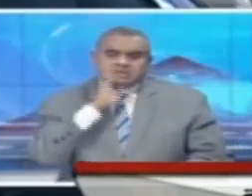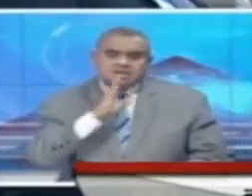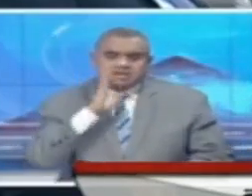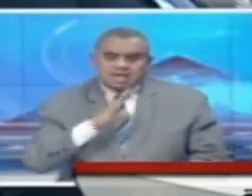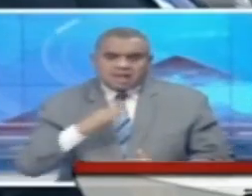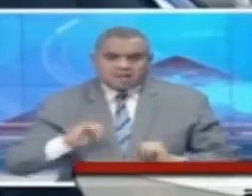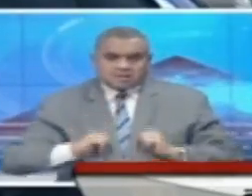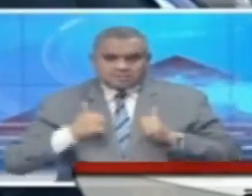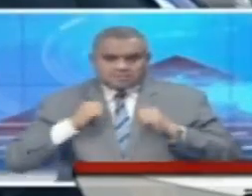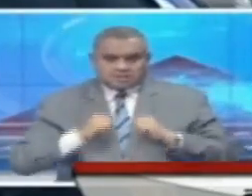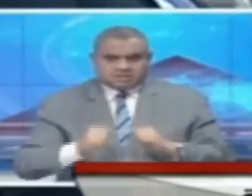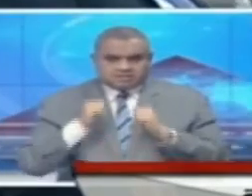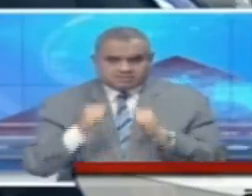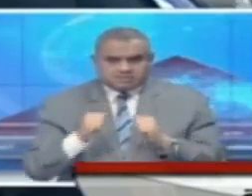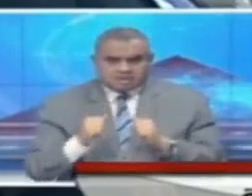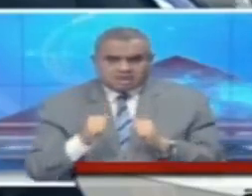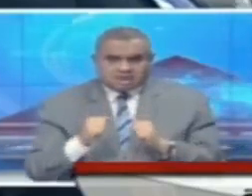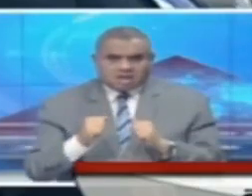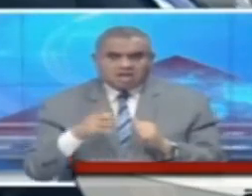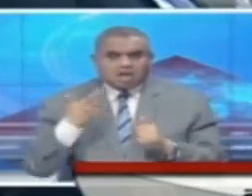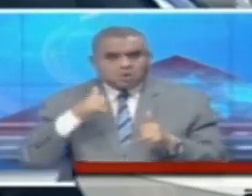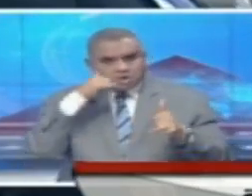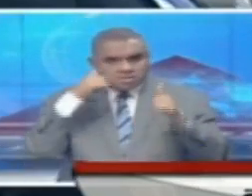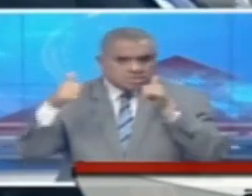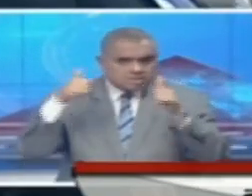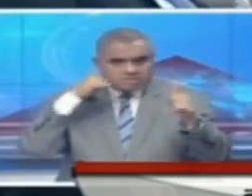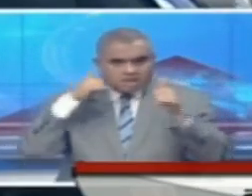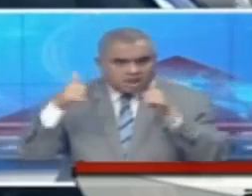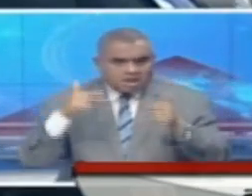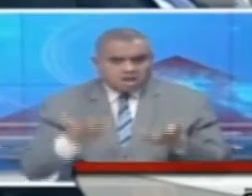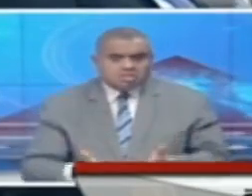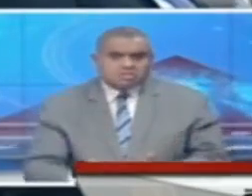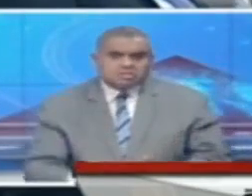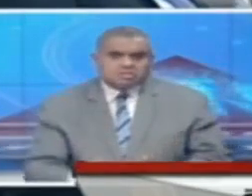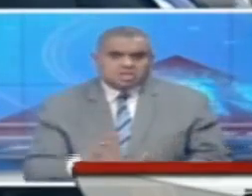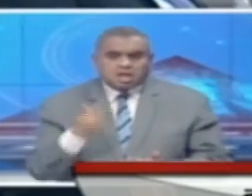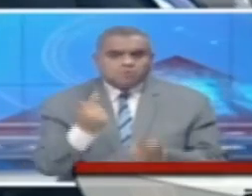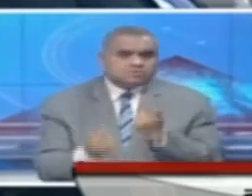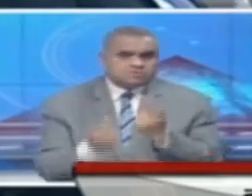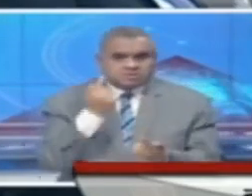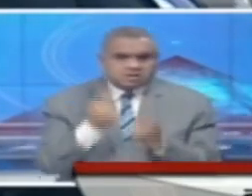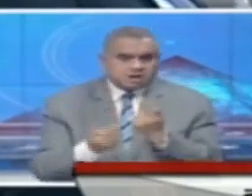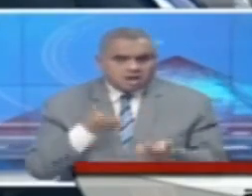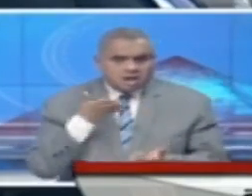الصحة او الاتصالات او الزراعة.